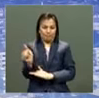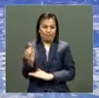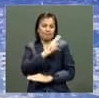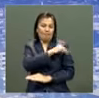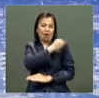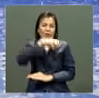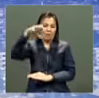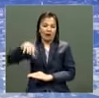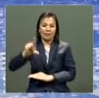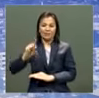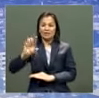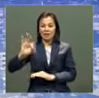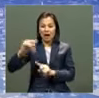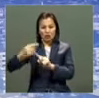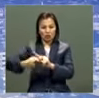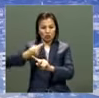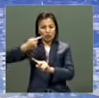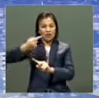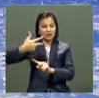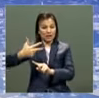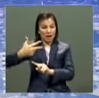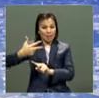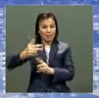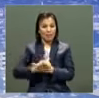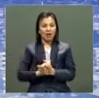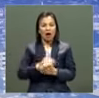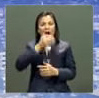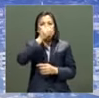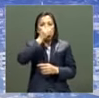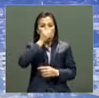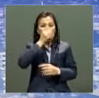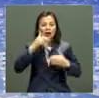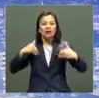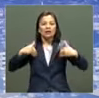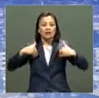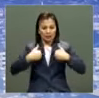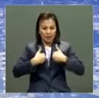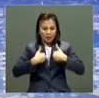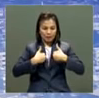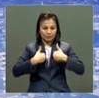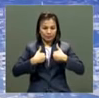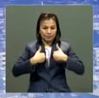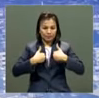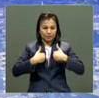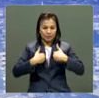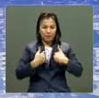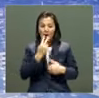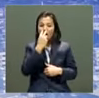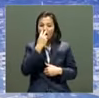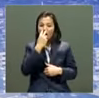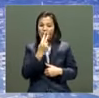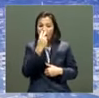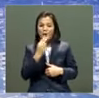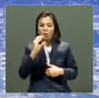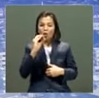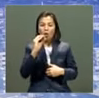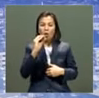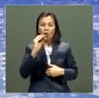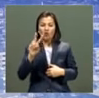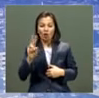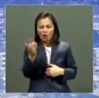วันที่29มีนาคมนะครับก็คือมีอาการไอเหนื่อยแล้วก็ออกซิเจนในเลือดนี่ลดลงเหลือ